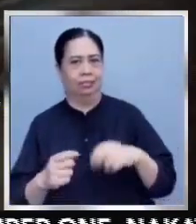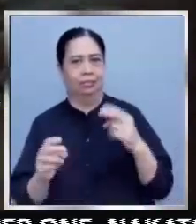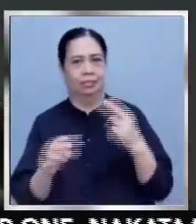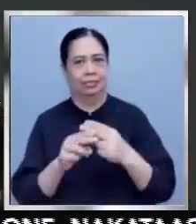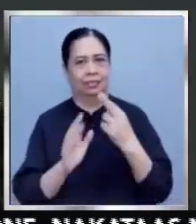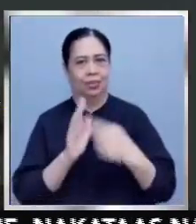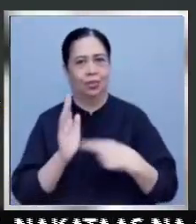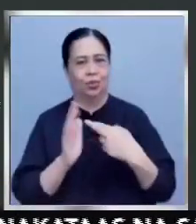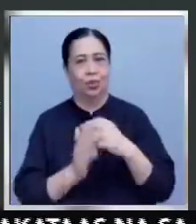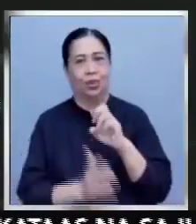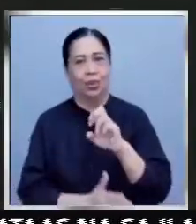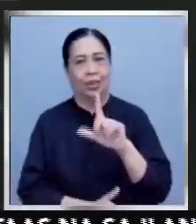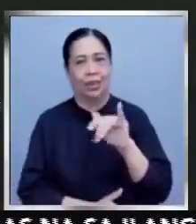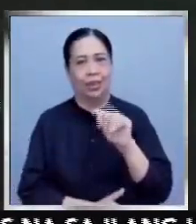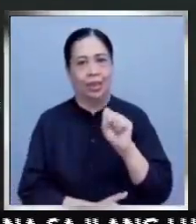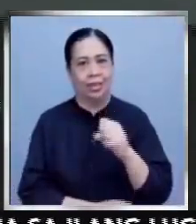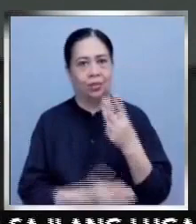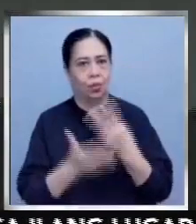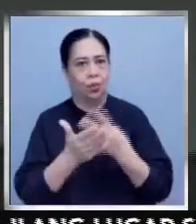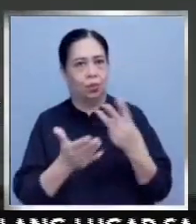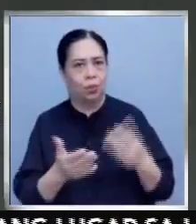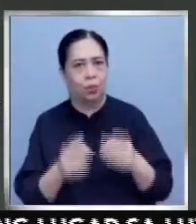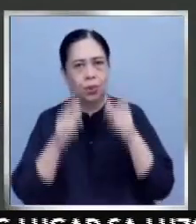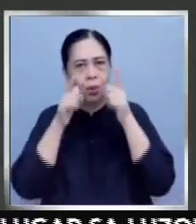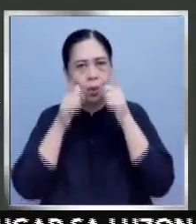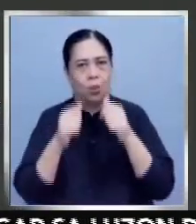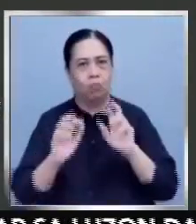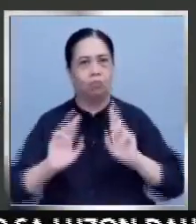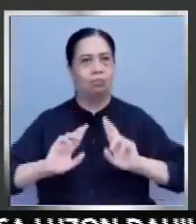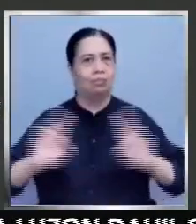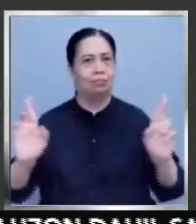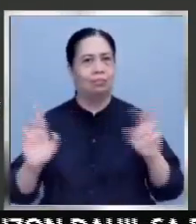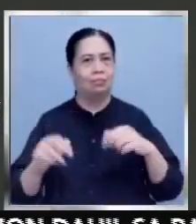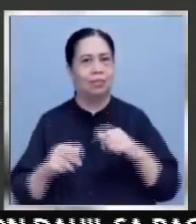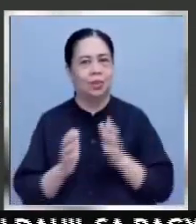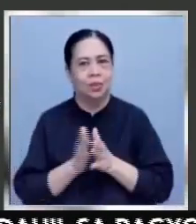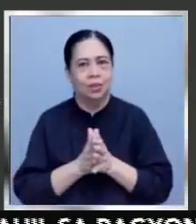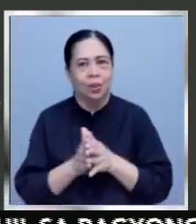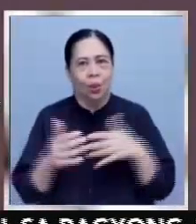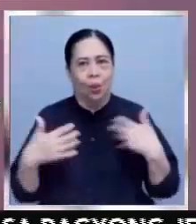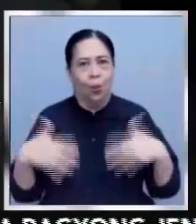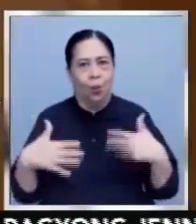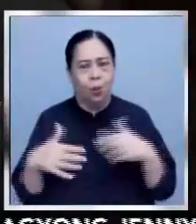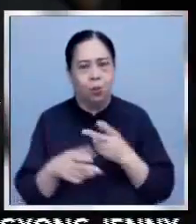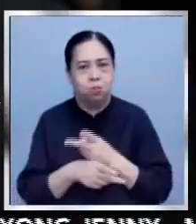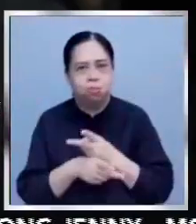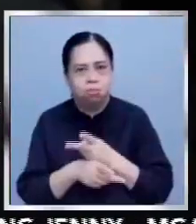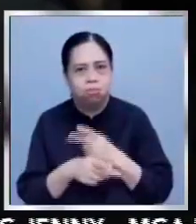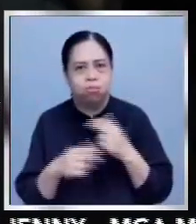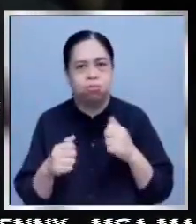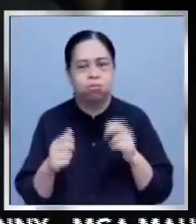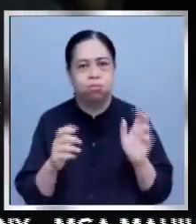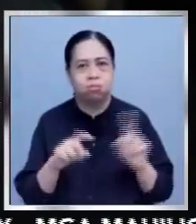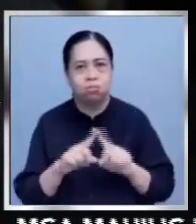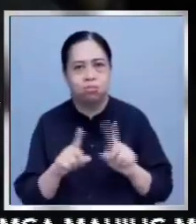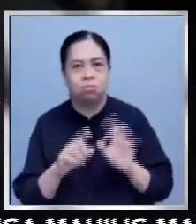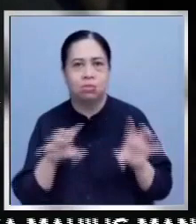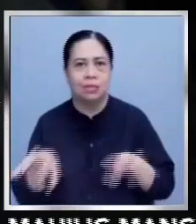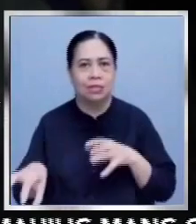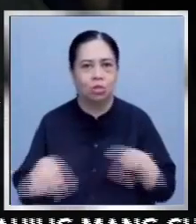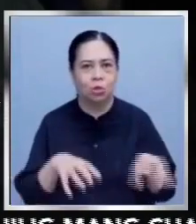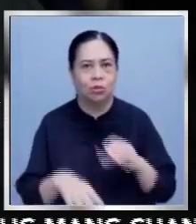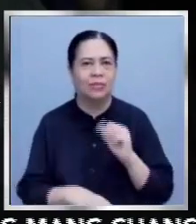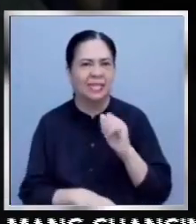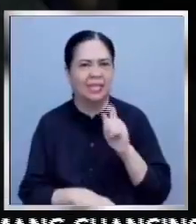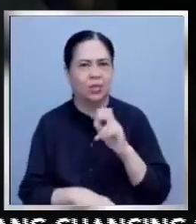mga bit-bit niyang weapons, tila pinaghahanda tayo sa makapigil-hiningang action scenes. It's really action-packed